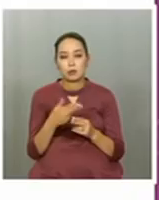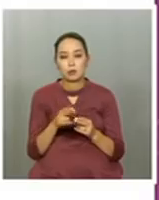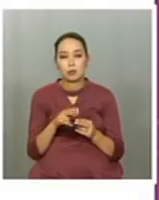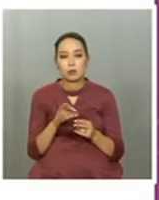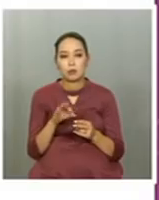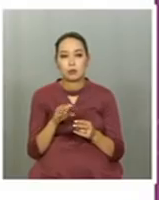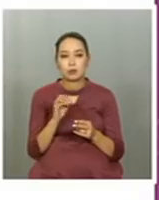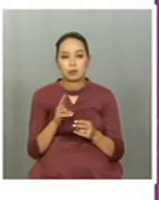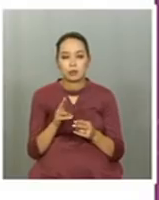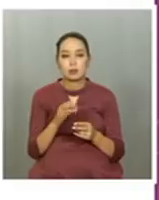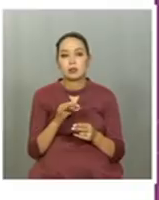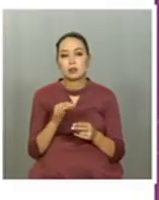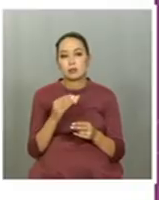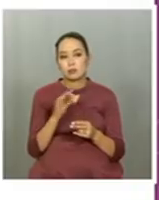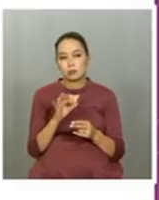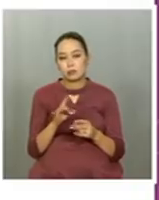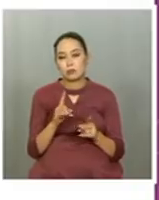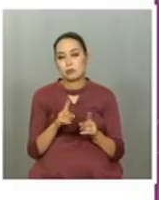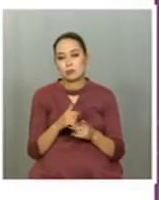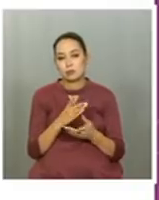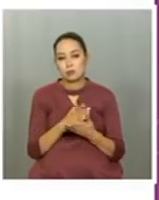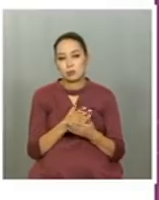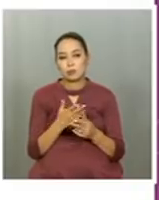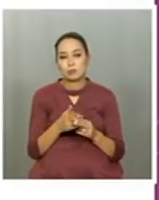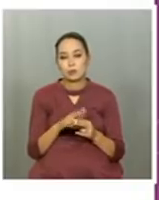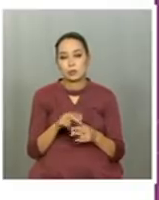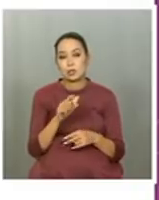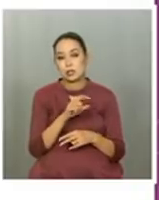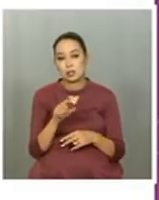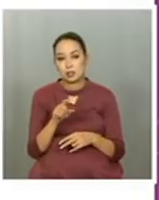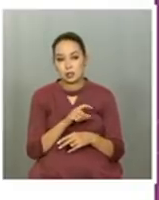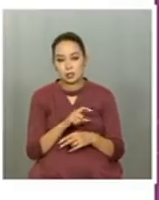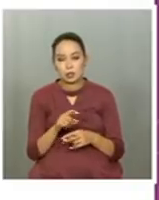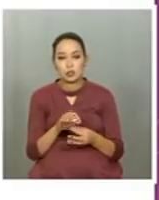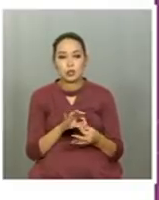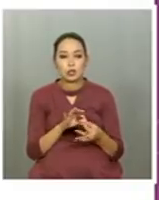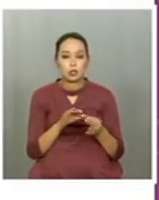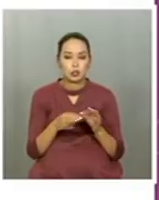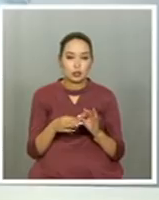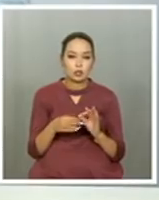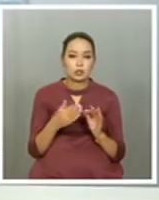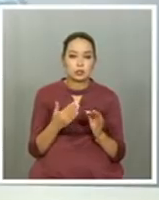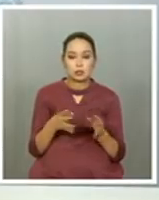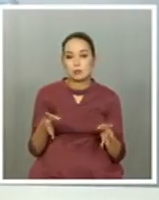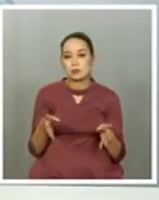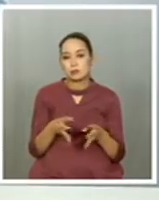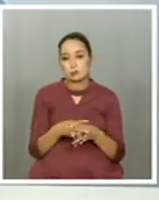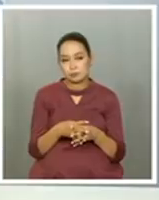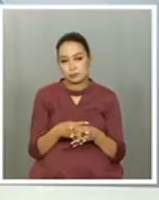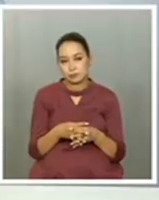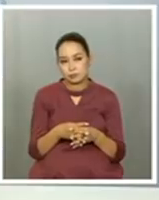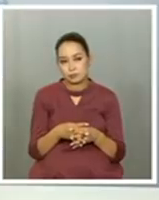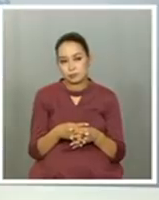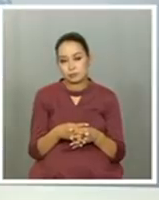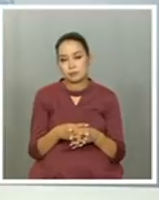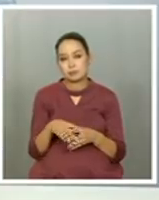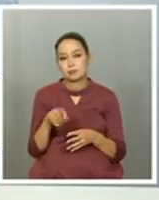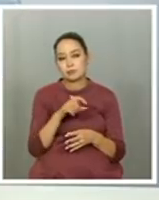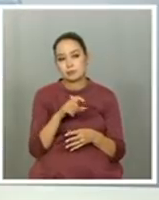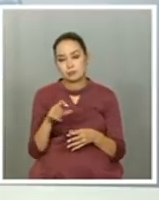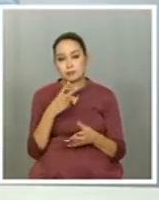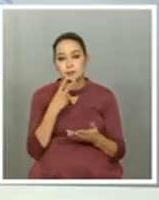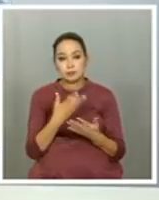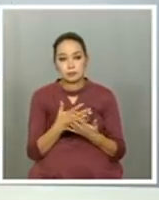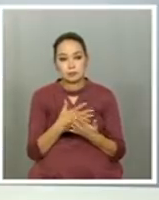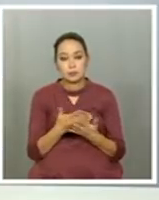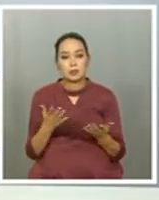фтор және хлор. Сондықтан осы элементтер күрделі қосылыстармен әрекеттесіп, тотығы-тотықсыздану реакциялары